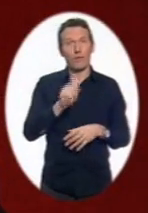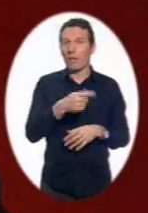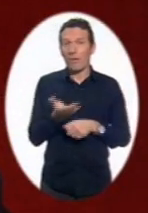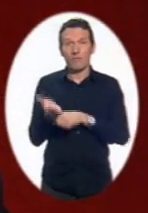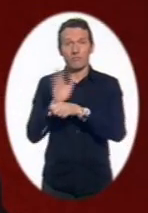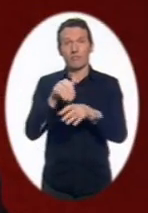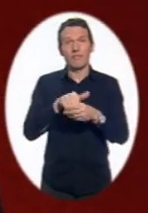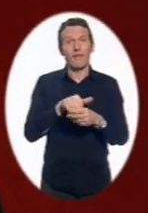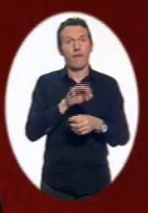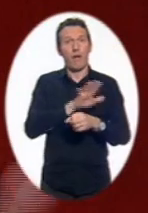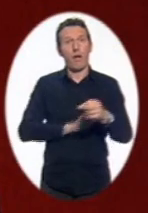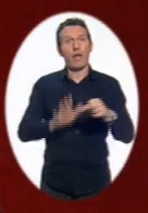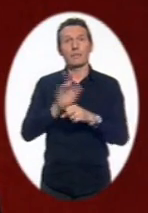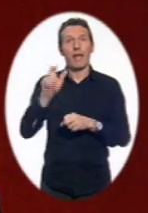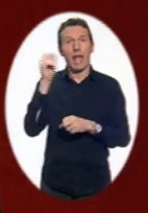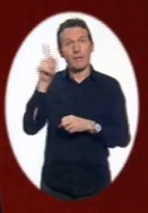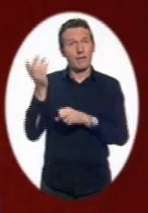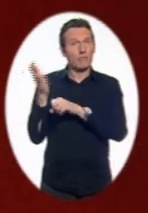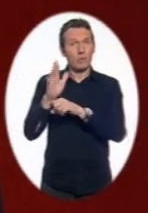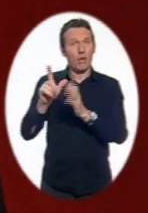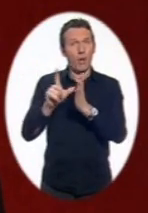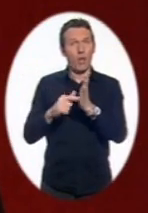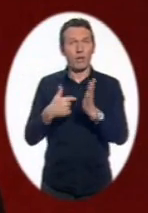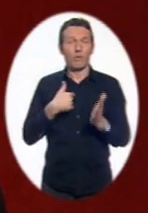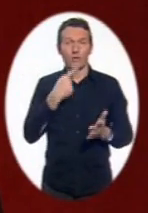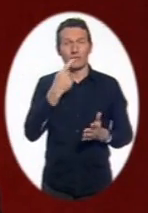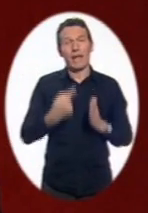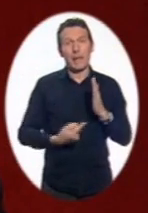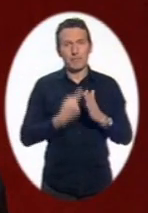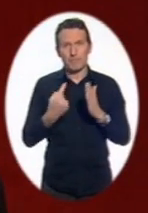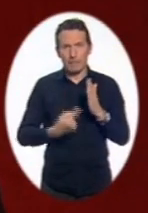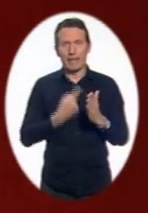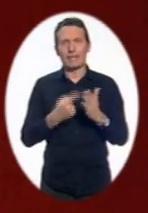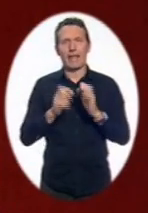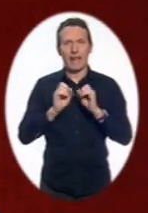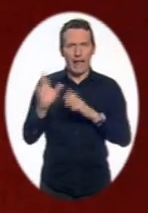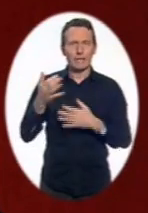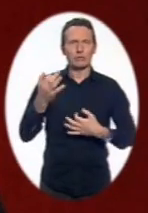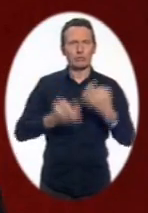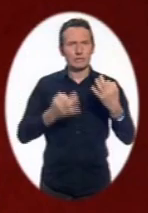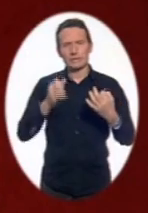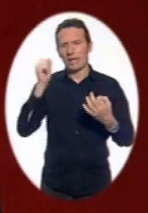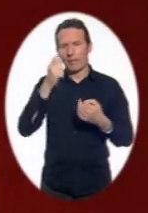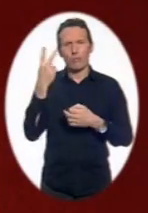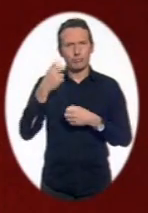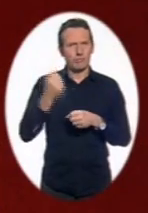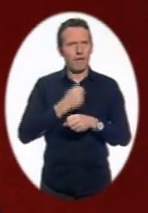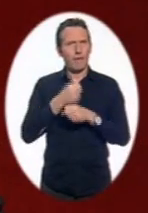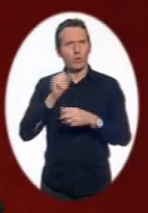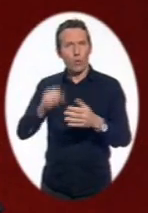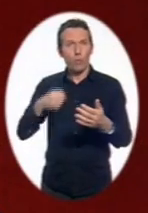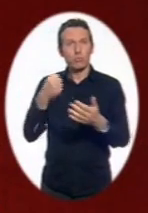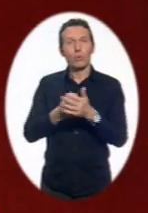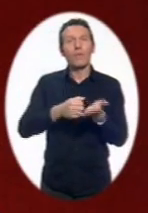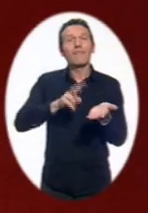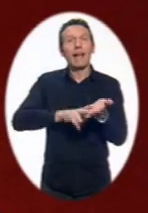passer dans le lo droit français mais aux États-Unis c'est légal et donc moi je encore une fois laissons la justice américaine faire son travail jusqu'au bout pour que